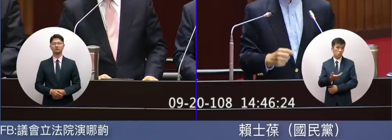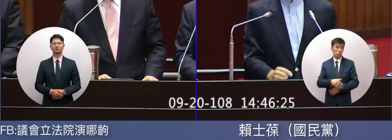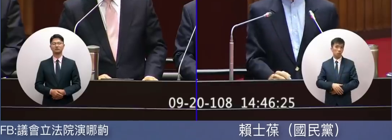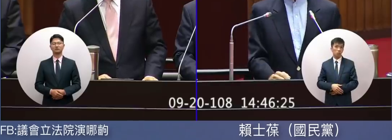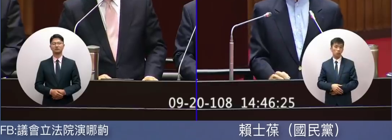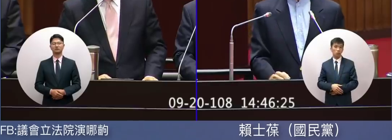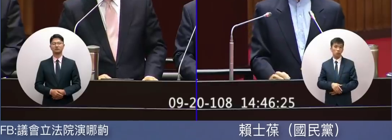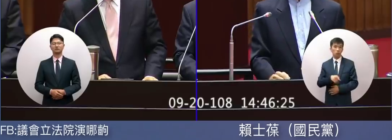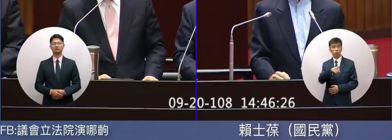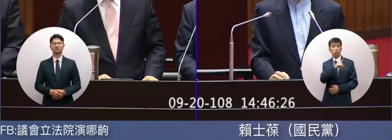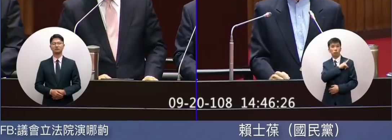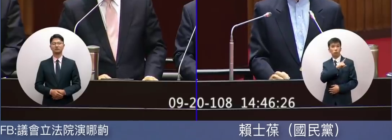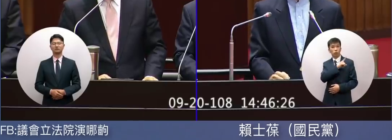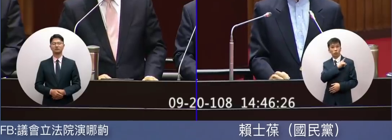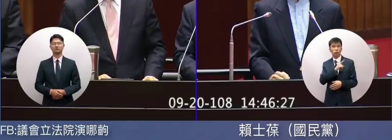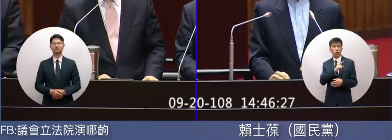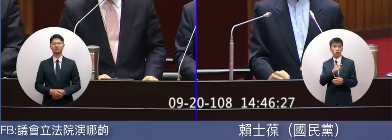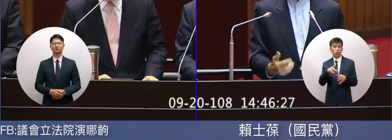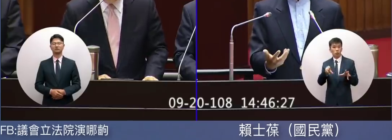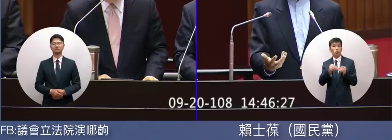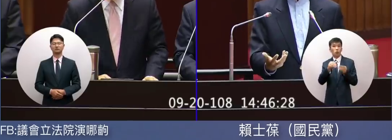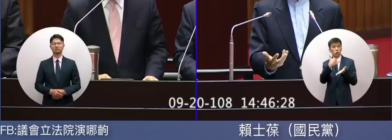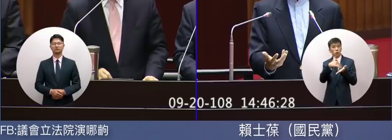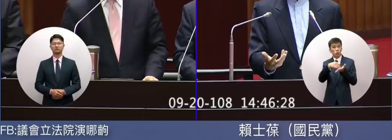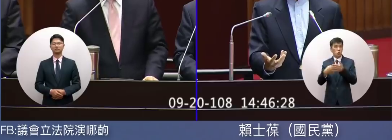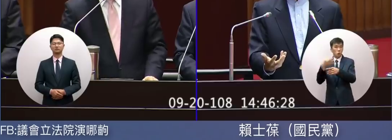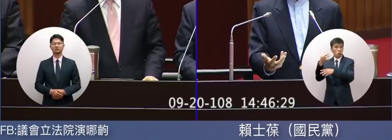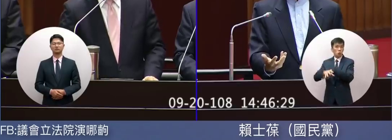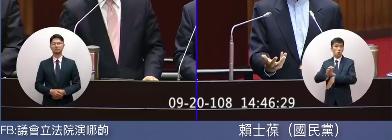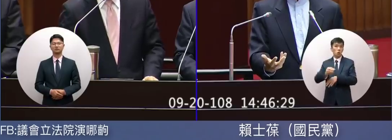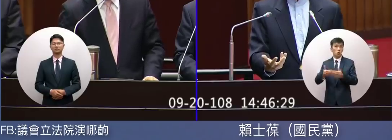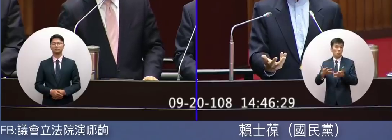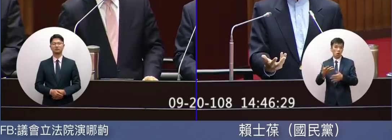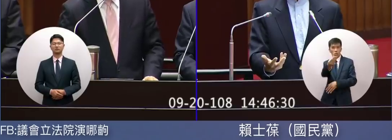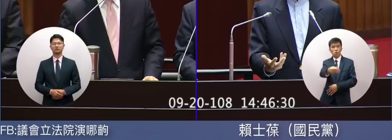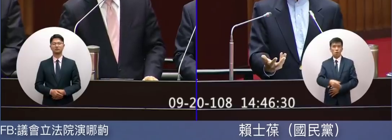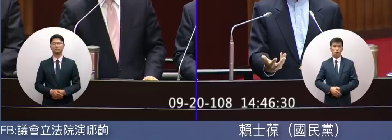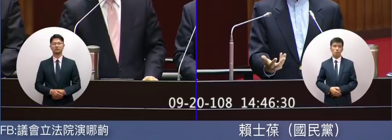拿你的统筹备税款来付？嘛无啊。